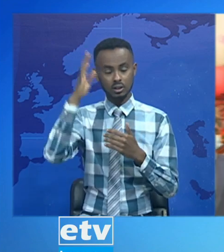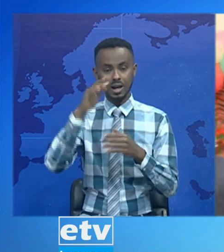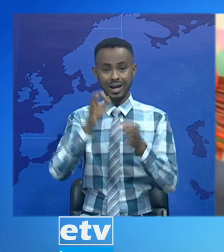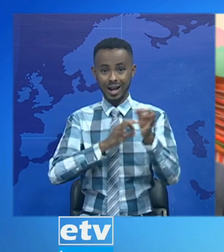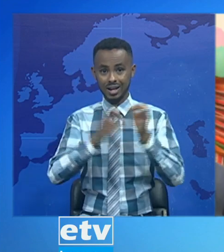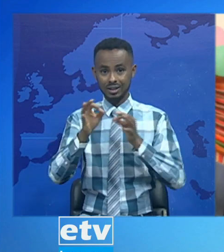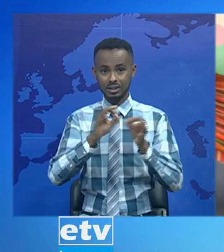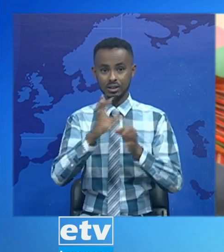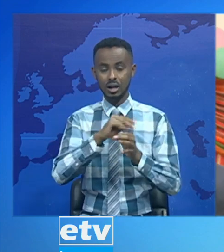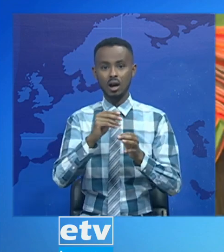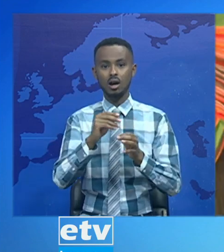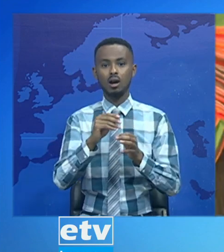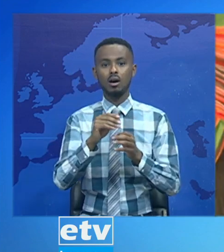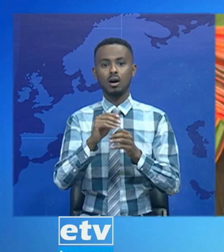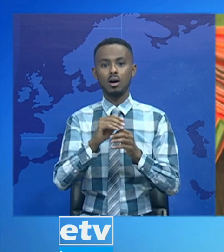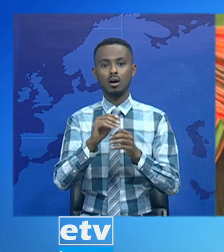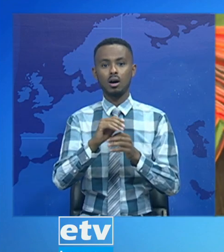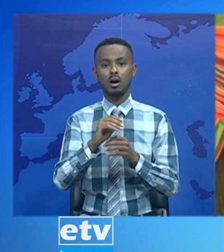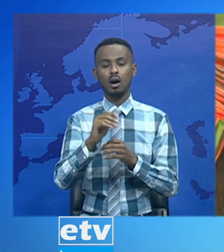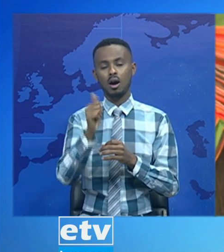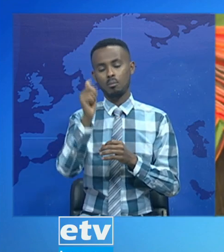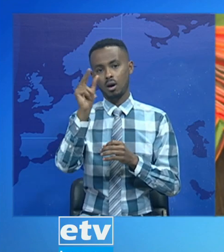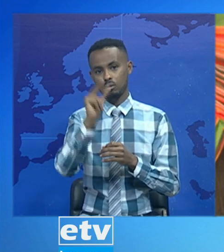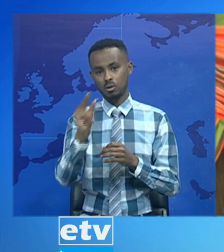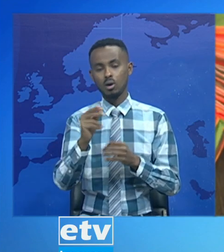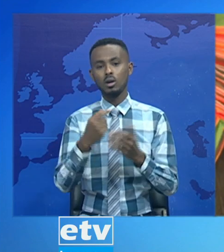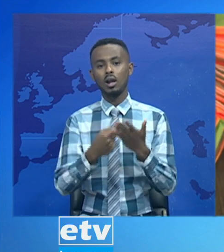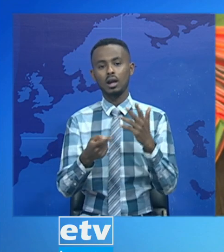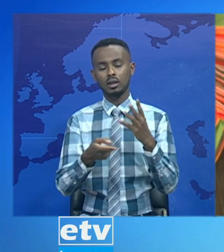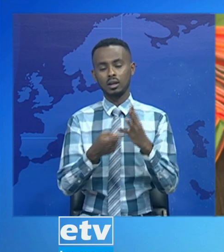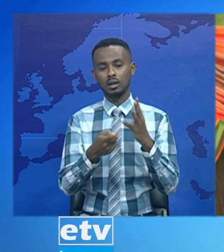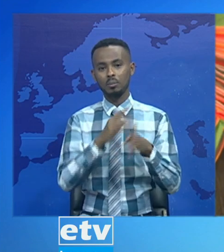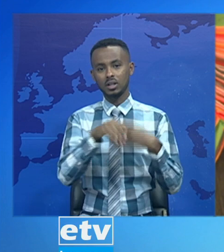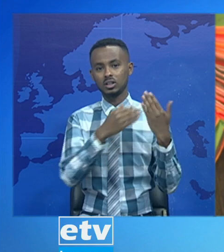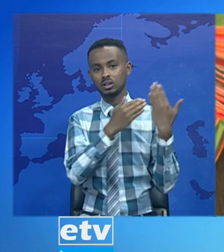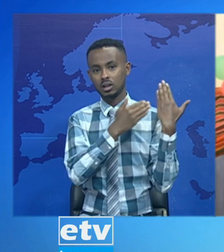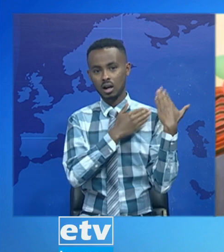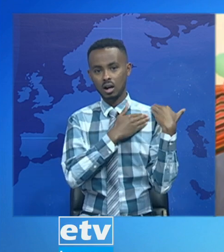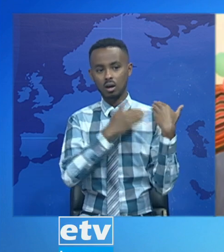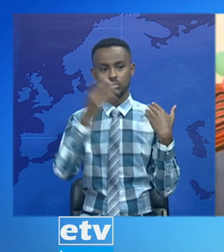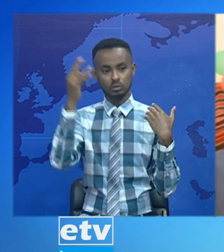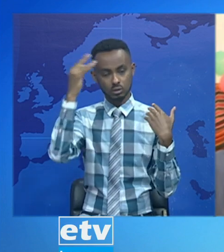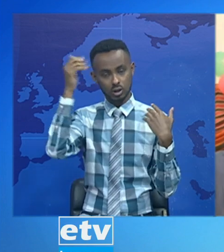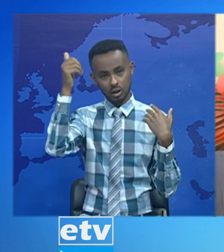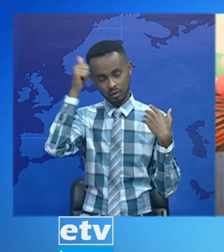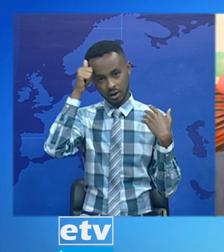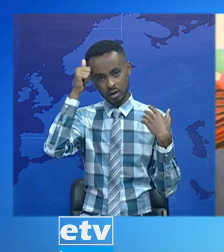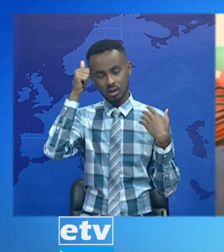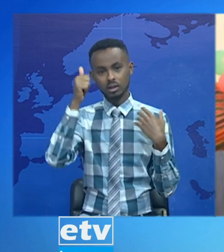አገላለጽ ናባል ባሉ። አራተኛ ሜጀር ጀነራል አለምሸት